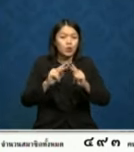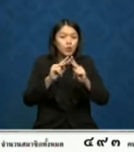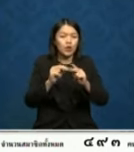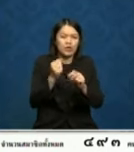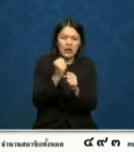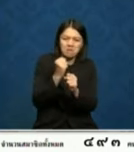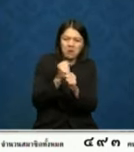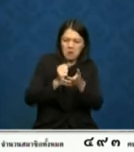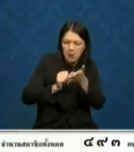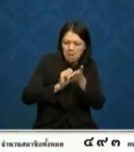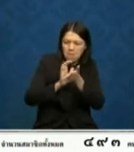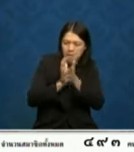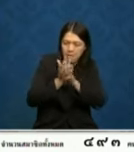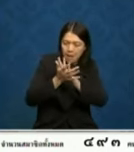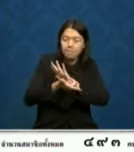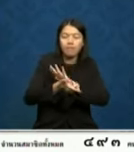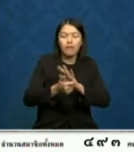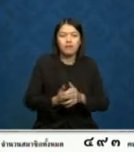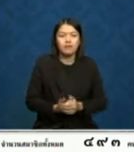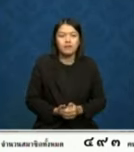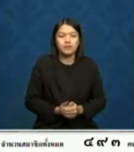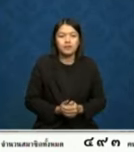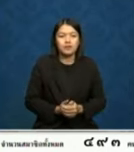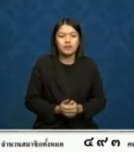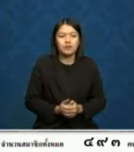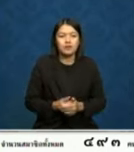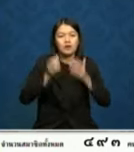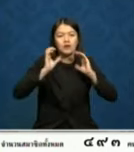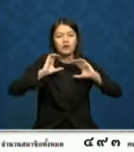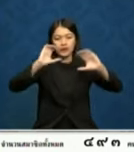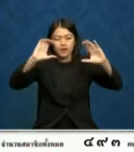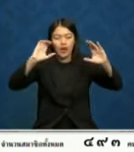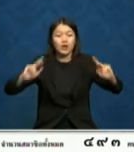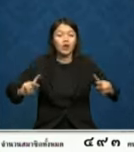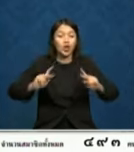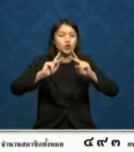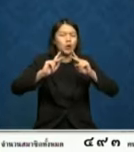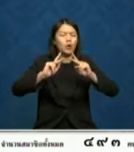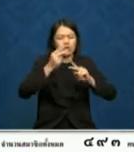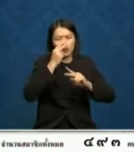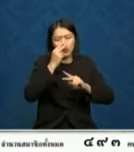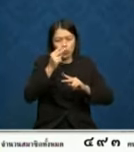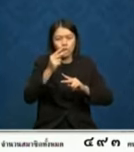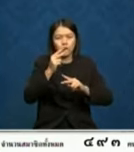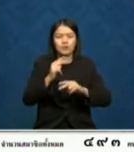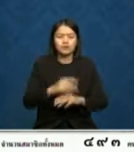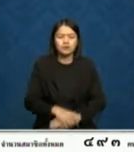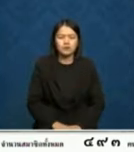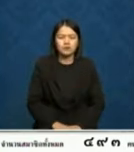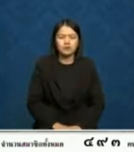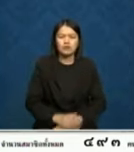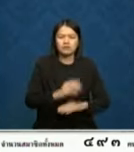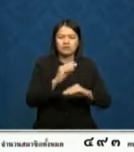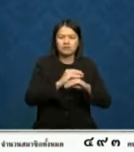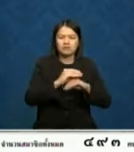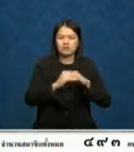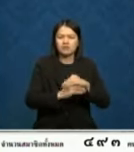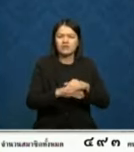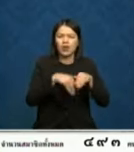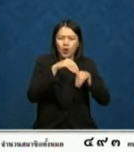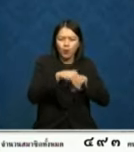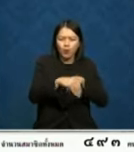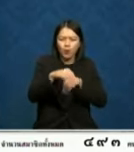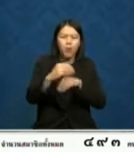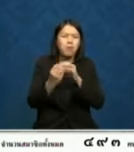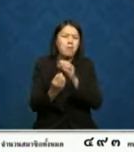การปฏิรูปนะครับระบบชาการและมีกระทรวงทรัพยากรท่านประธานลองดูครับว่ามันมีโครงการปลูกป่า